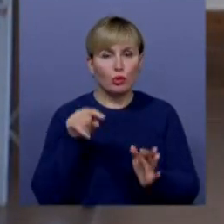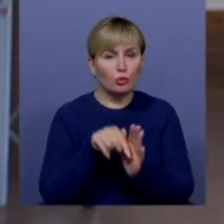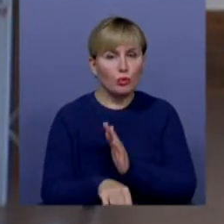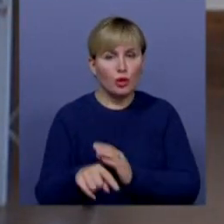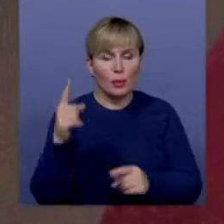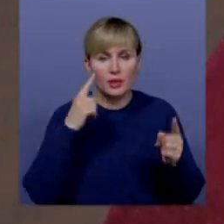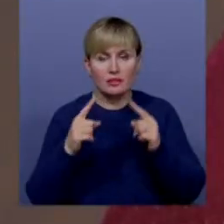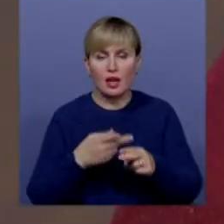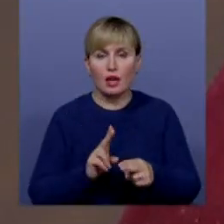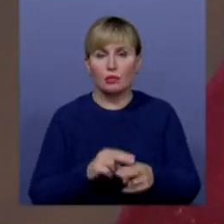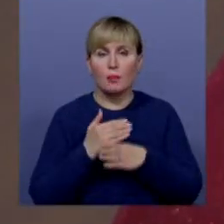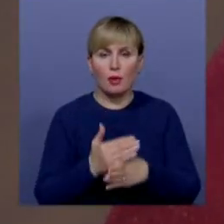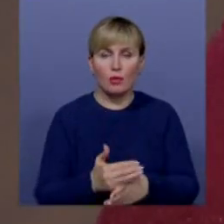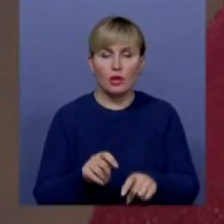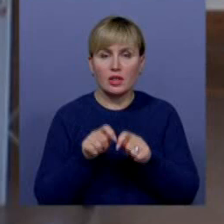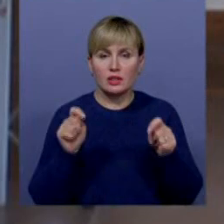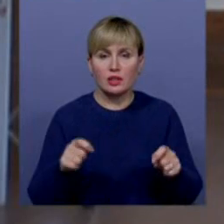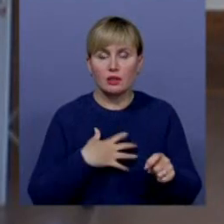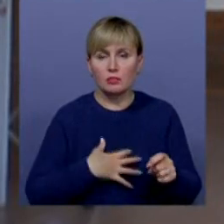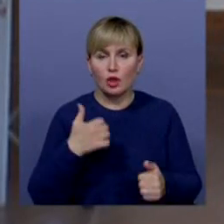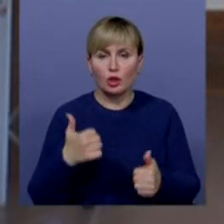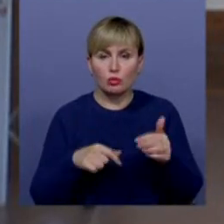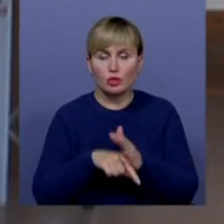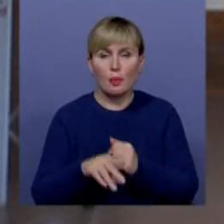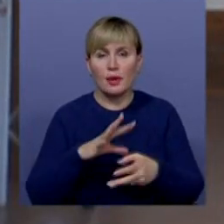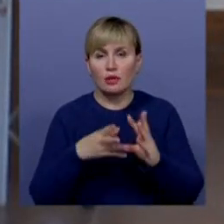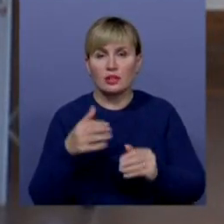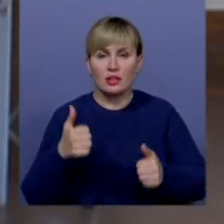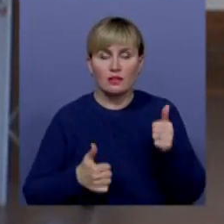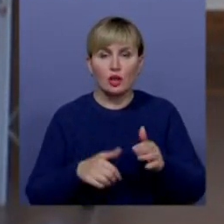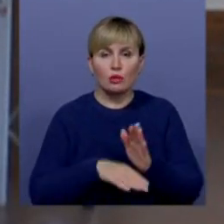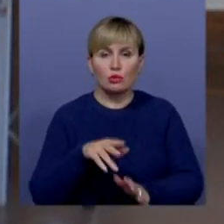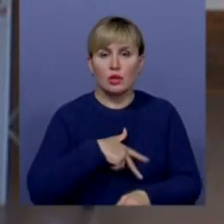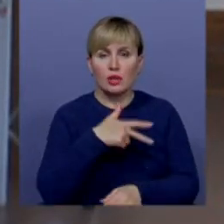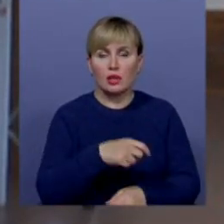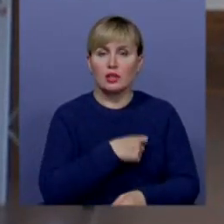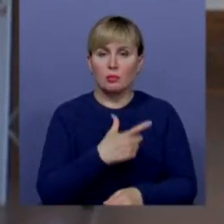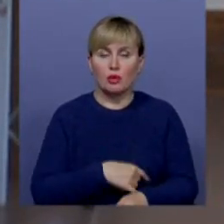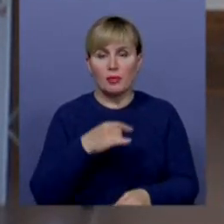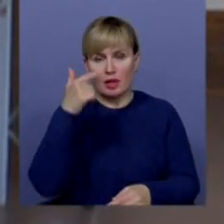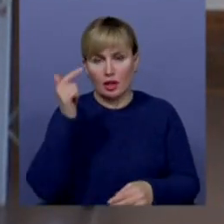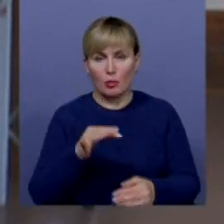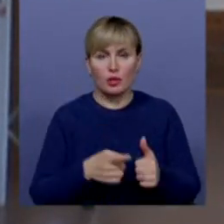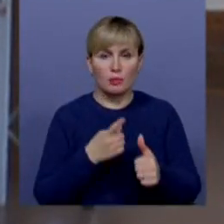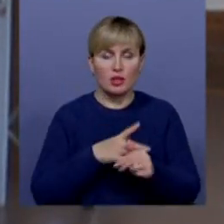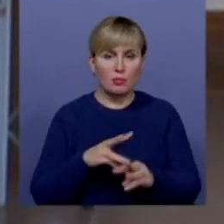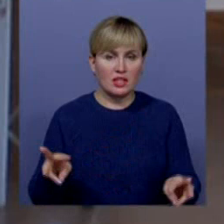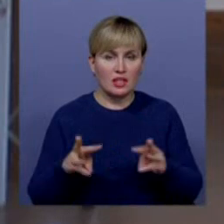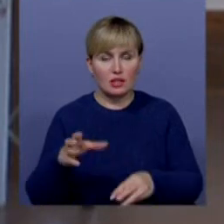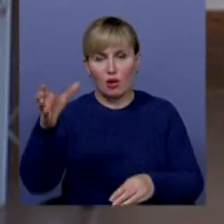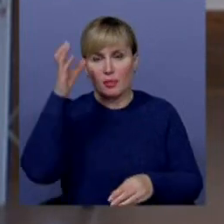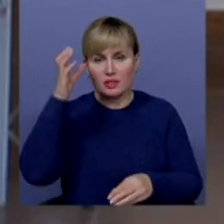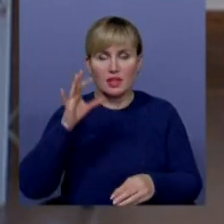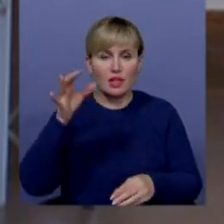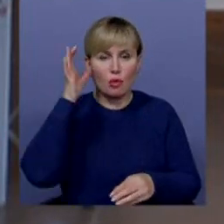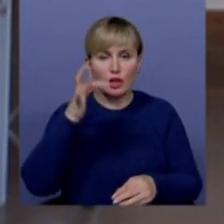глубоких произведений, которые помогут раскрыть потенциал конкурсантов. По итогам соревнований лучших наградят дипломами и грамотами от имени Министерства образования